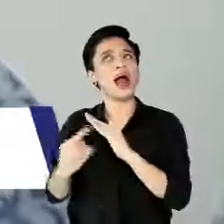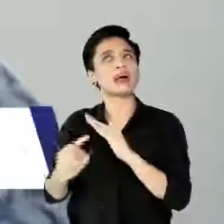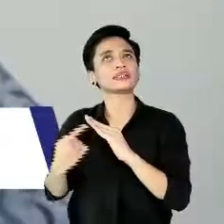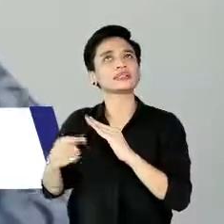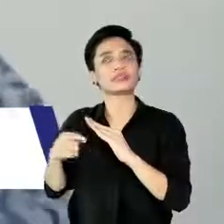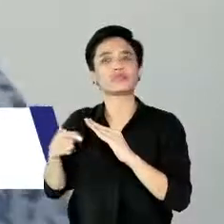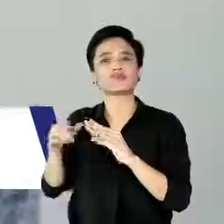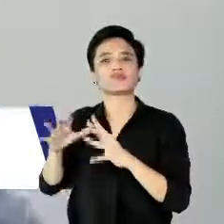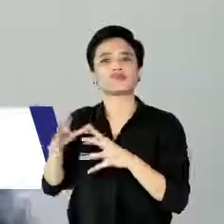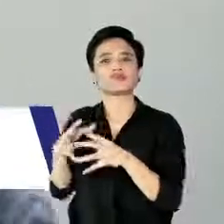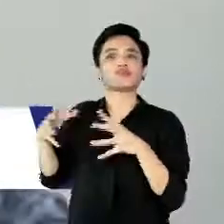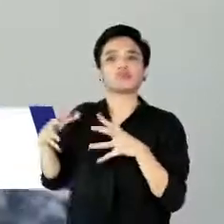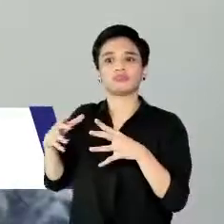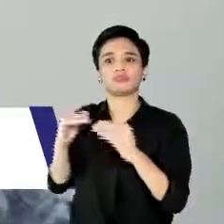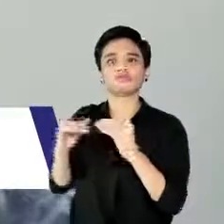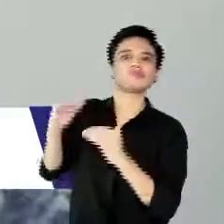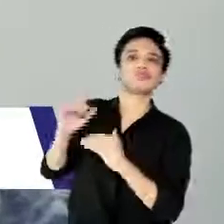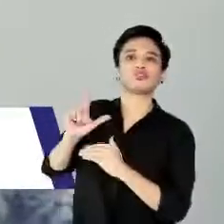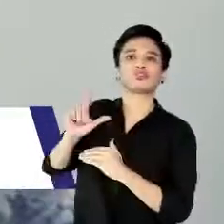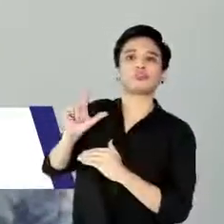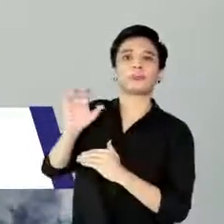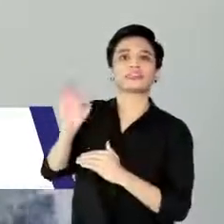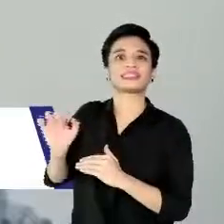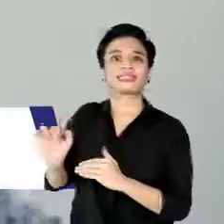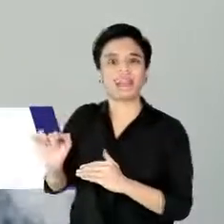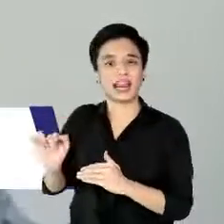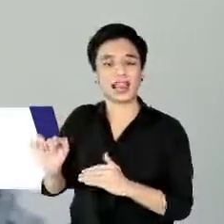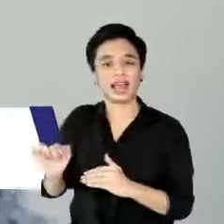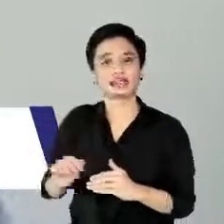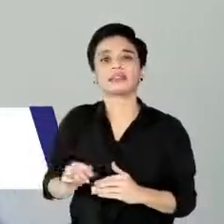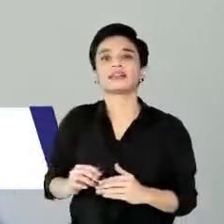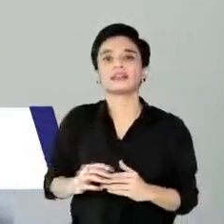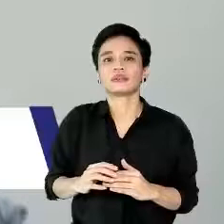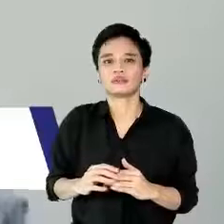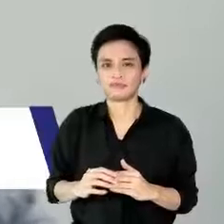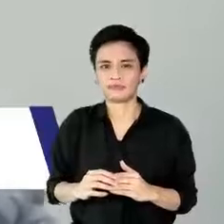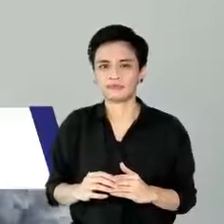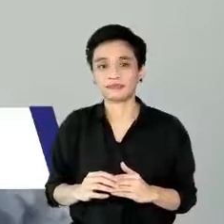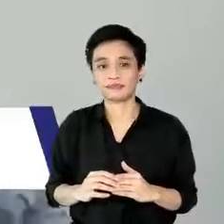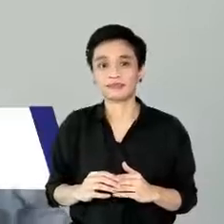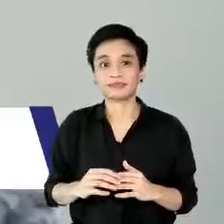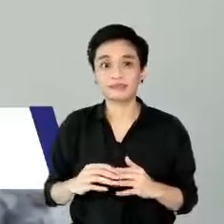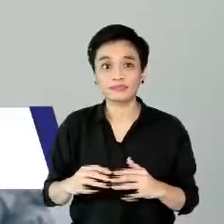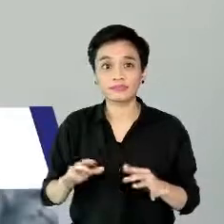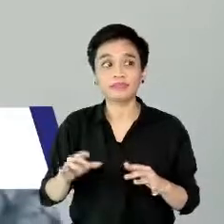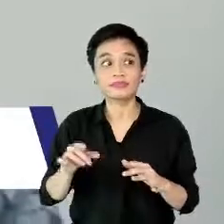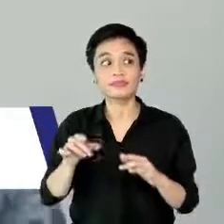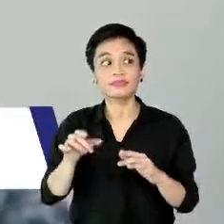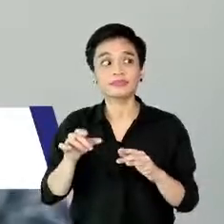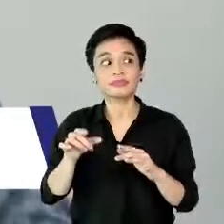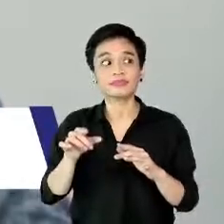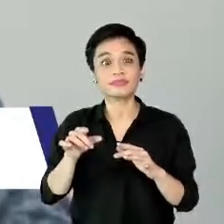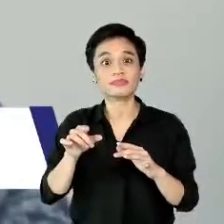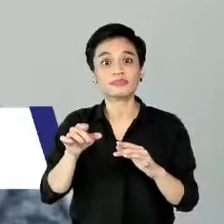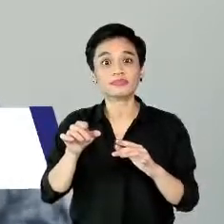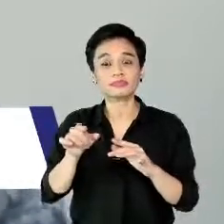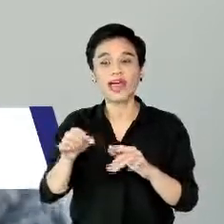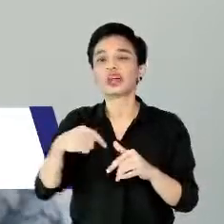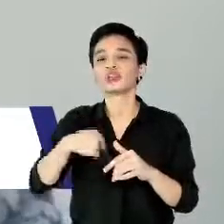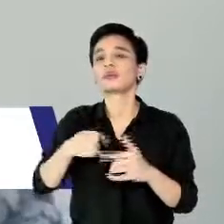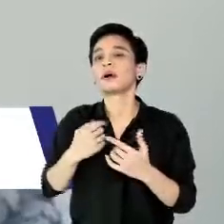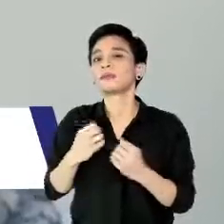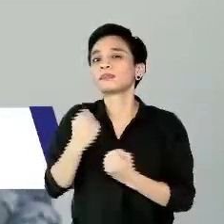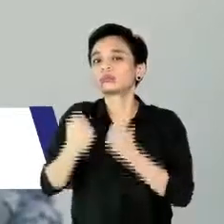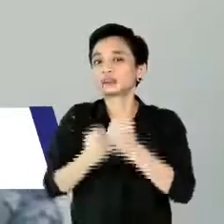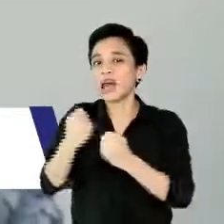Jadi itulah upaya yang kita dorong untuk kita evaluasi setiap minggu terhadap Frisian daripada layanan